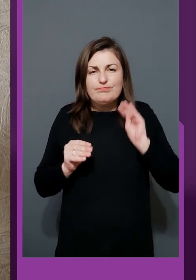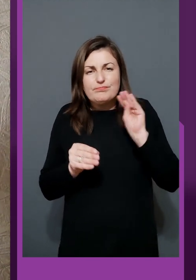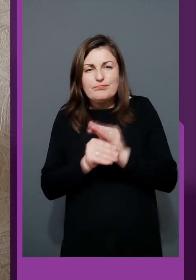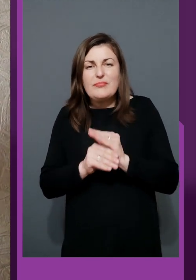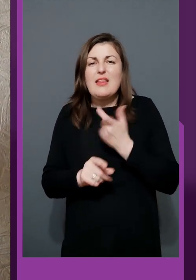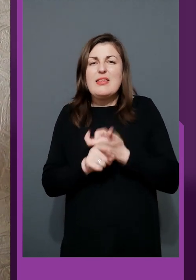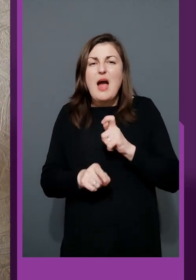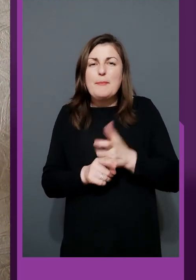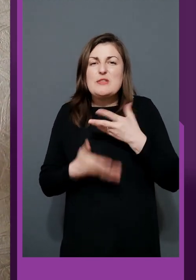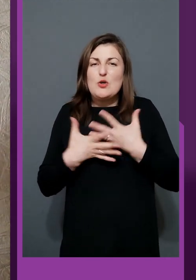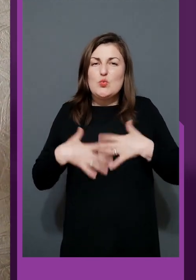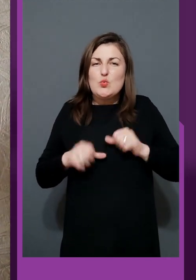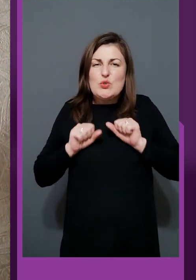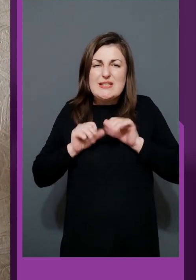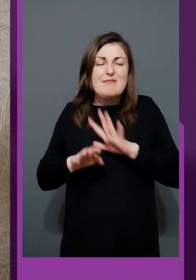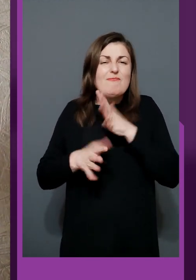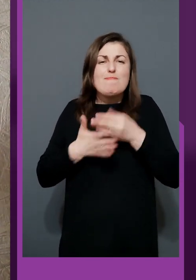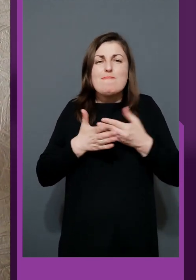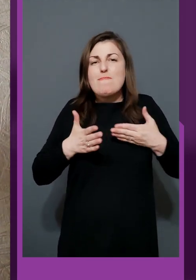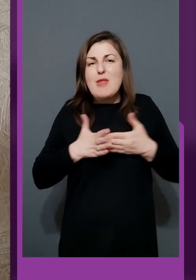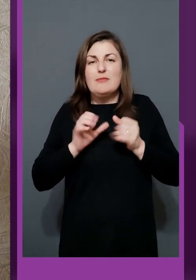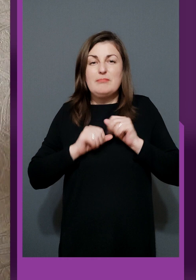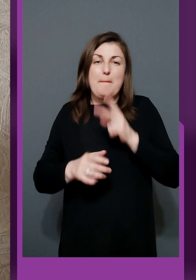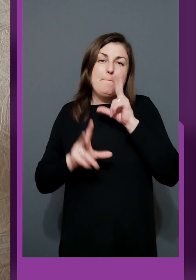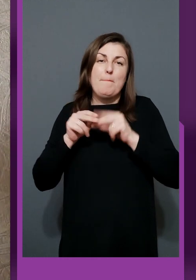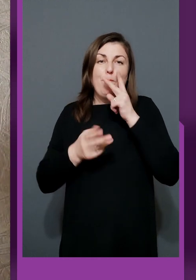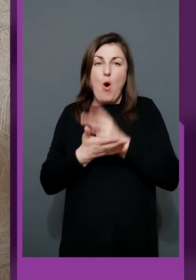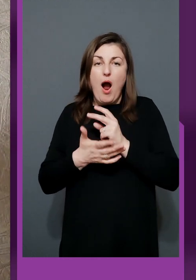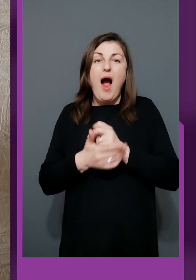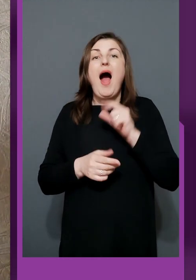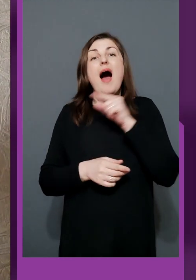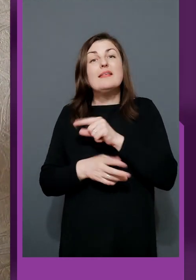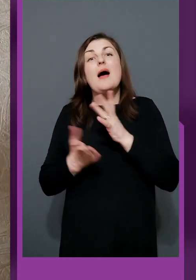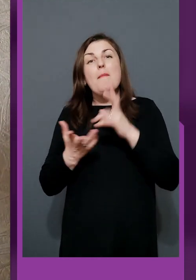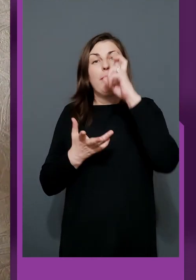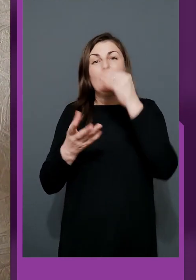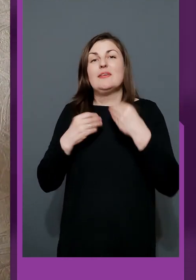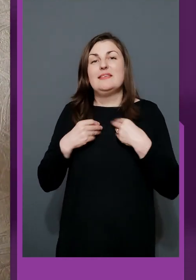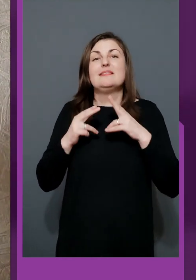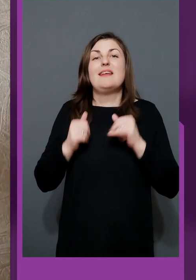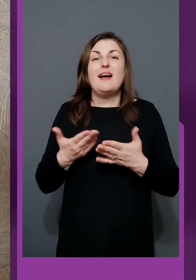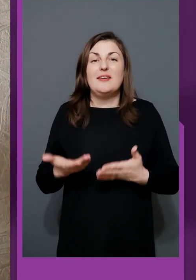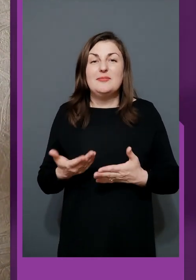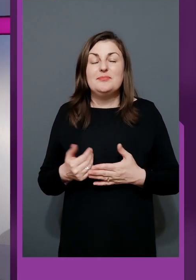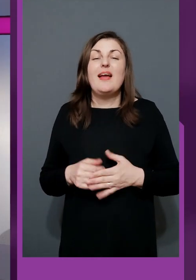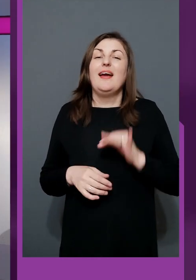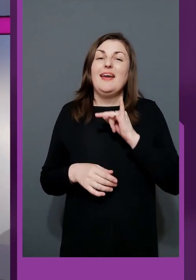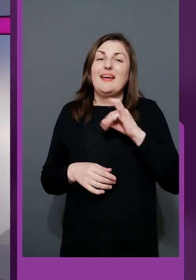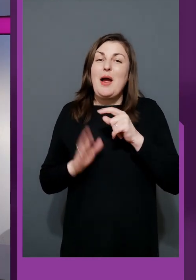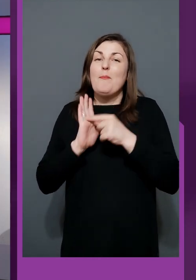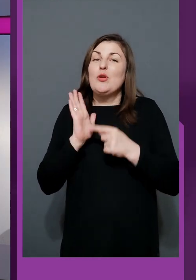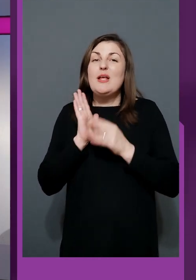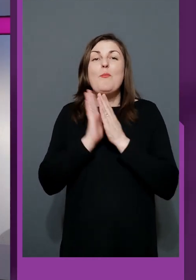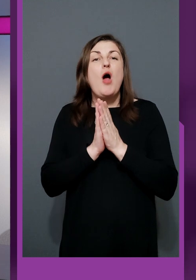найбільше своїх зусиль свій максимум Сподіваюся показати а там як як Бог дасть Іра